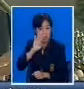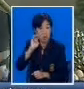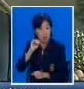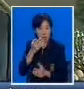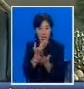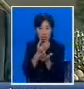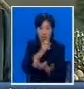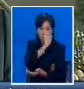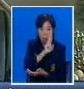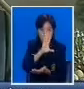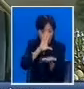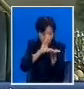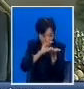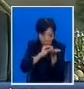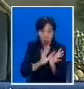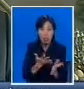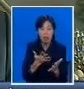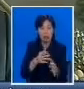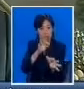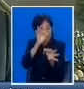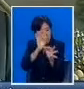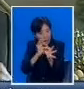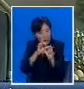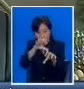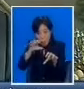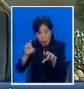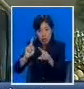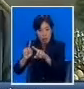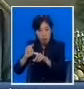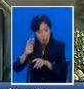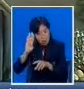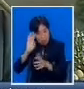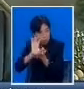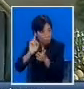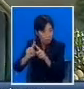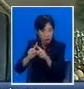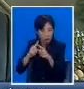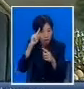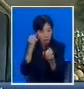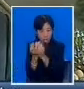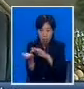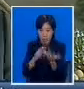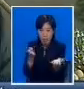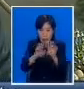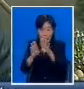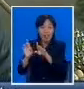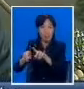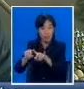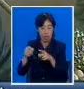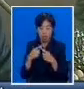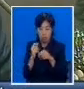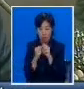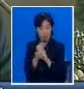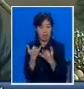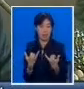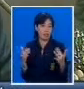ำลังหมดไปแล้วธนาคารบริษัทเงินทุนปั่นป่วนเราไม่มีอย่างนั้นแต่ว่าไม่ได้หมายความว่าไม่มีวิ